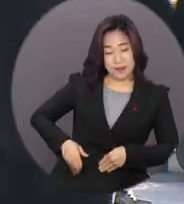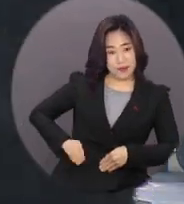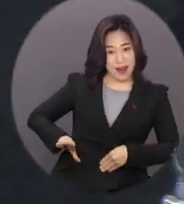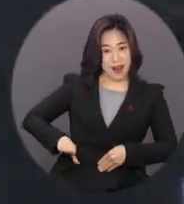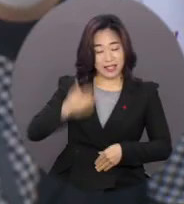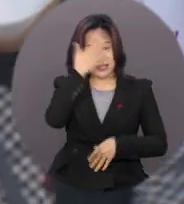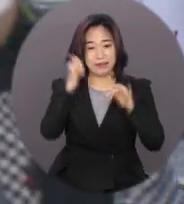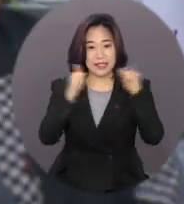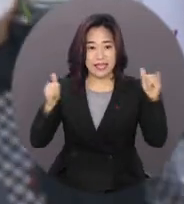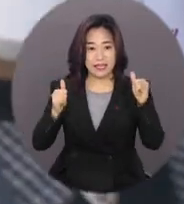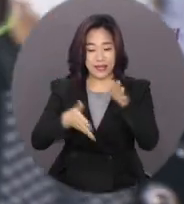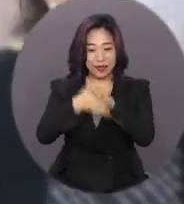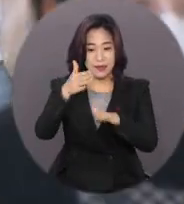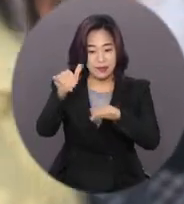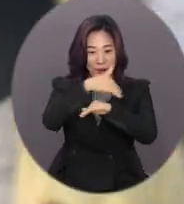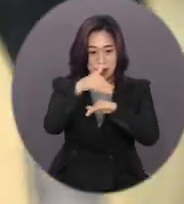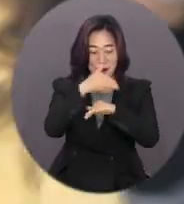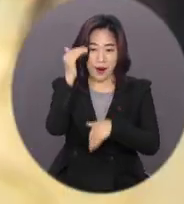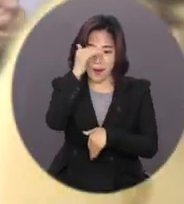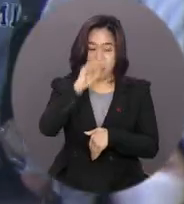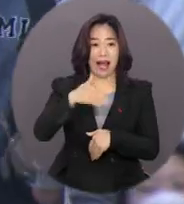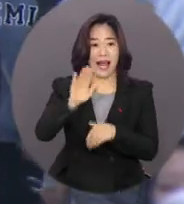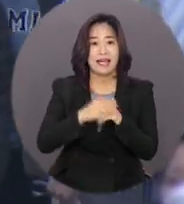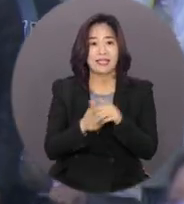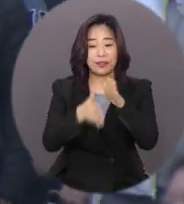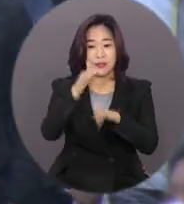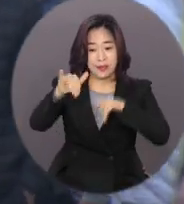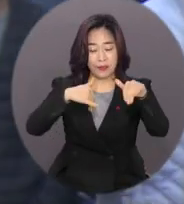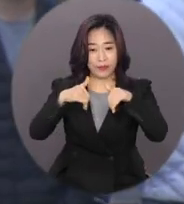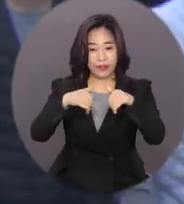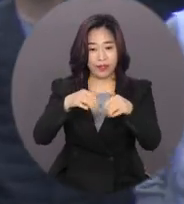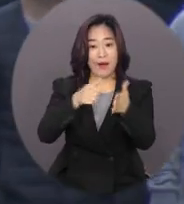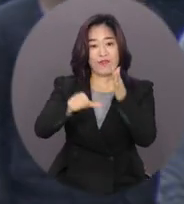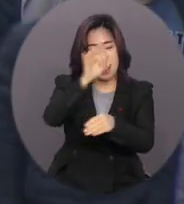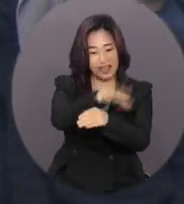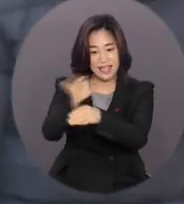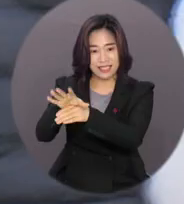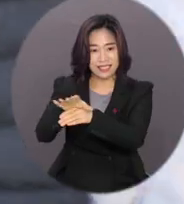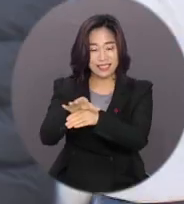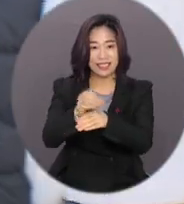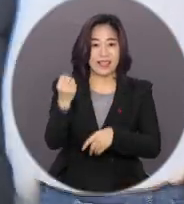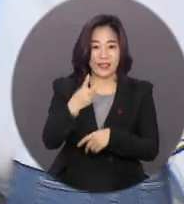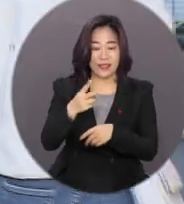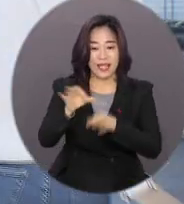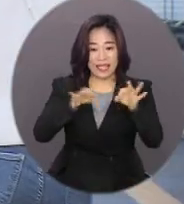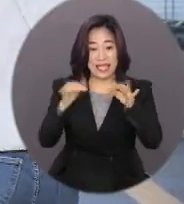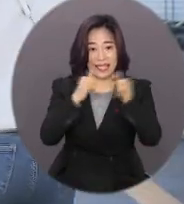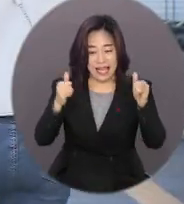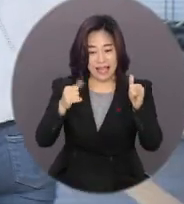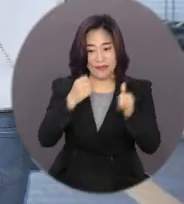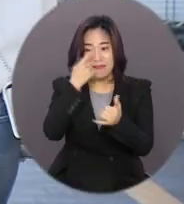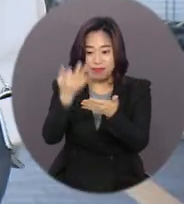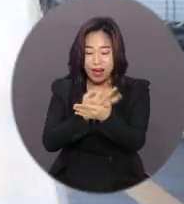몰려들었습니다. 한결 가벼워진 옷차림을 하고 도심을 누비는 쇼핑객들로 상인들도 모처럼 명절 특수를